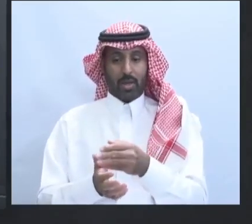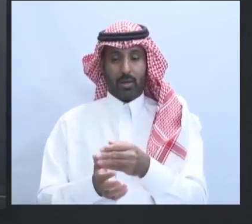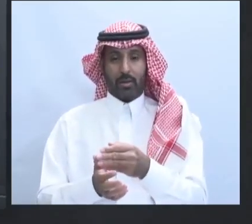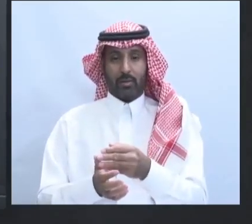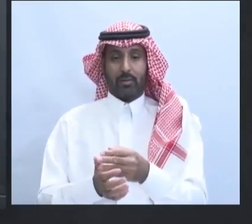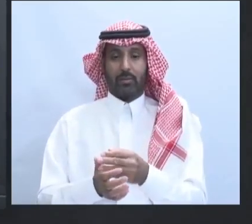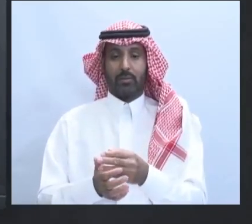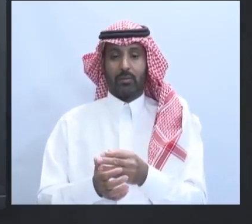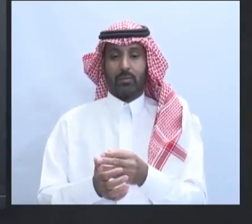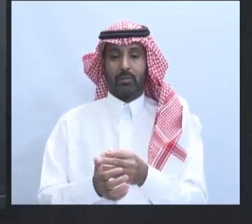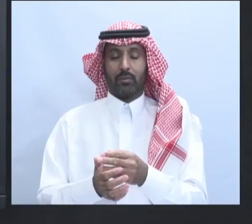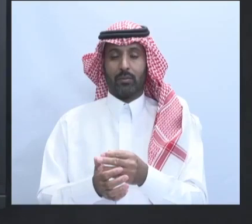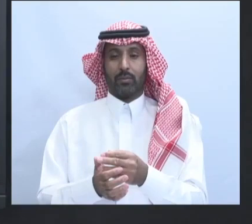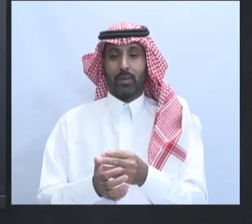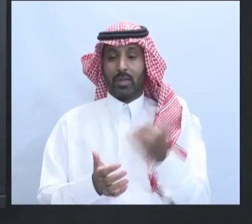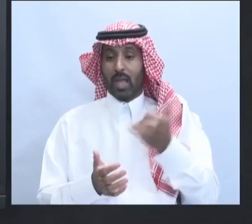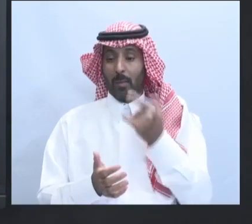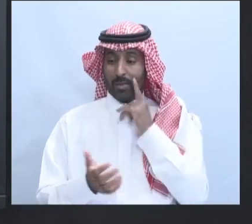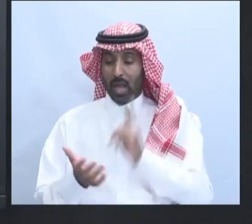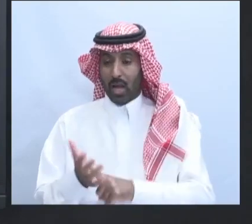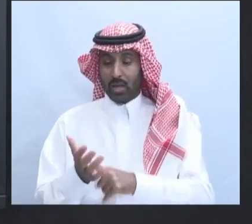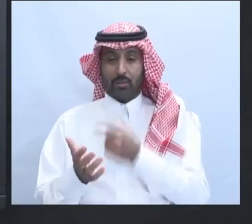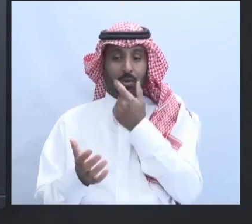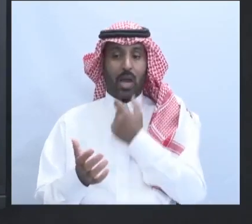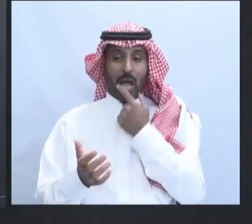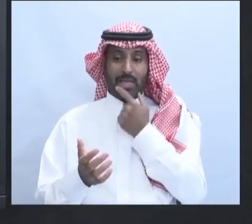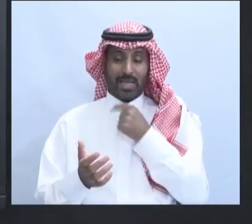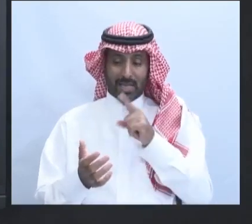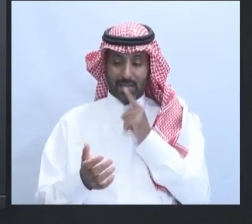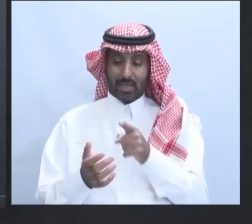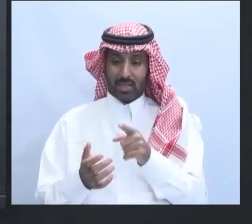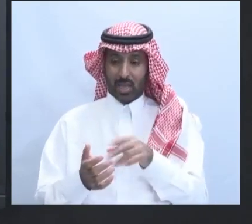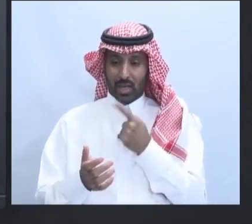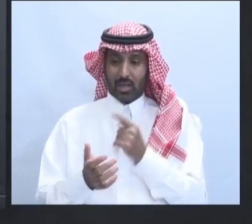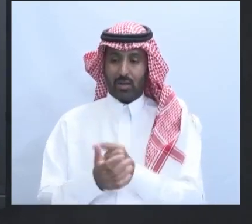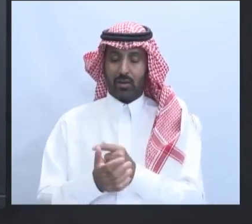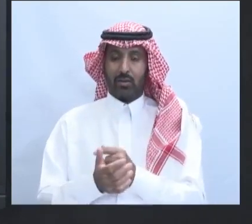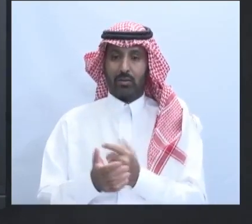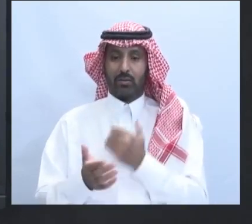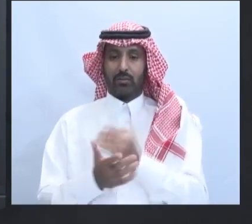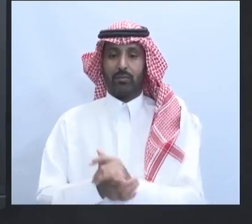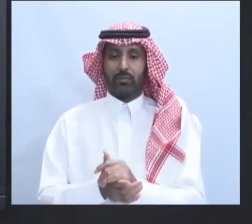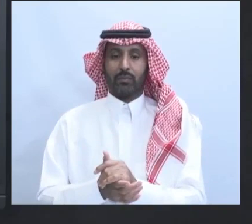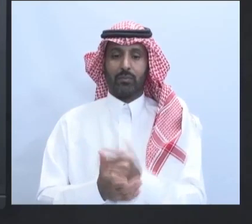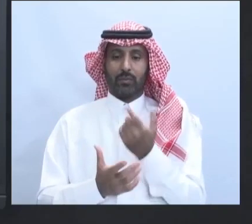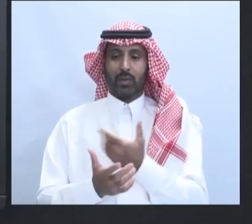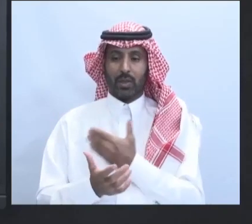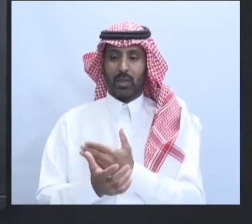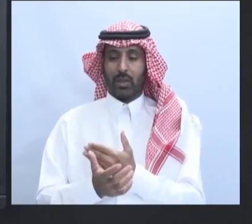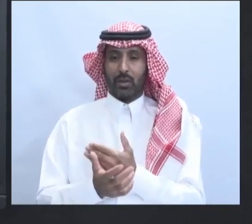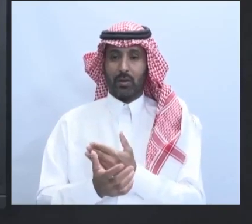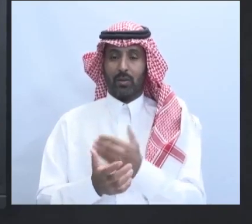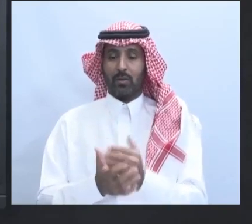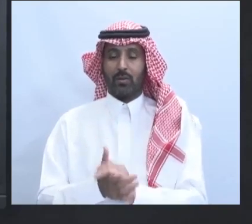جميعا ان نعتني بالتثبت في الروايه والا ننسب للنبي صلى الله عليه وسلم من